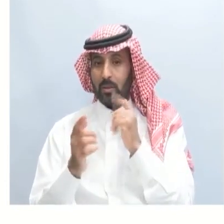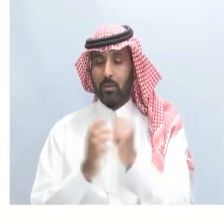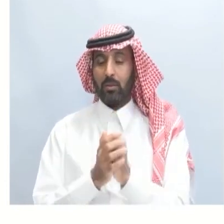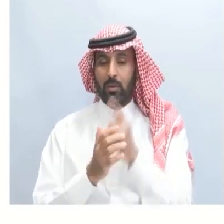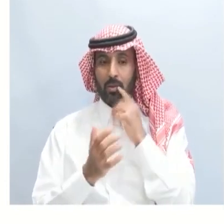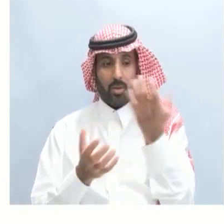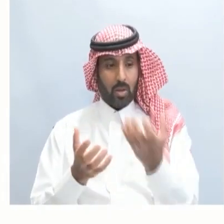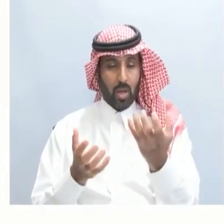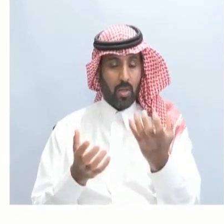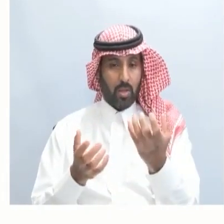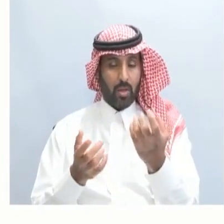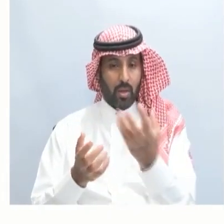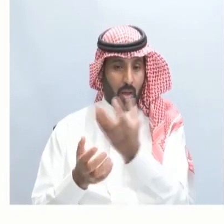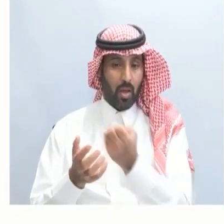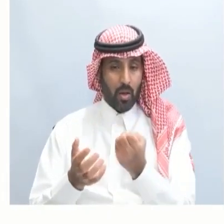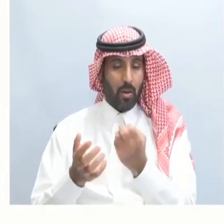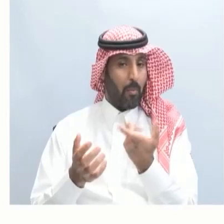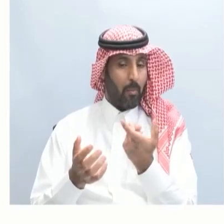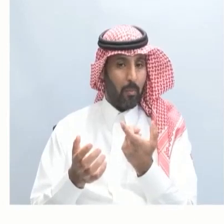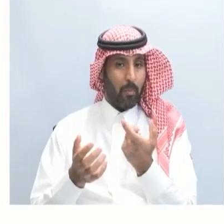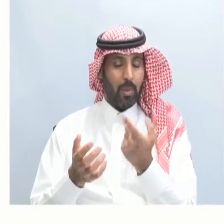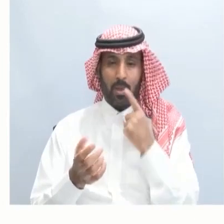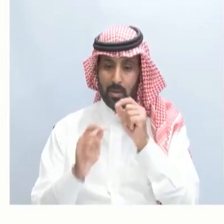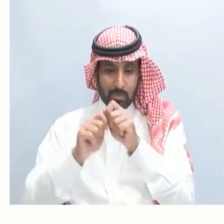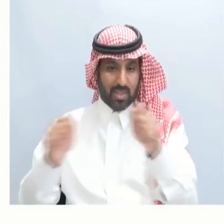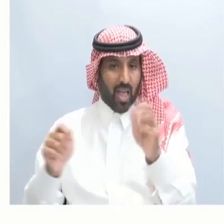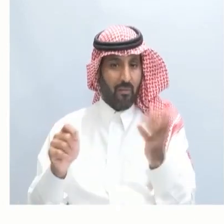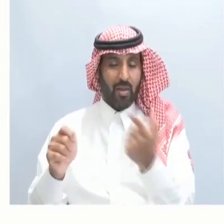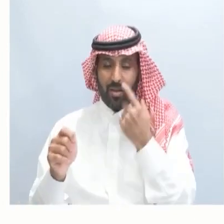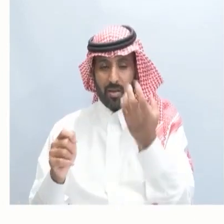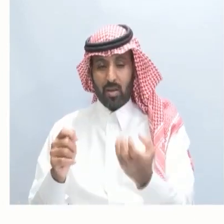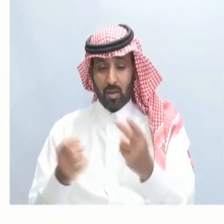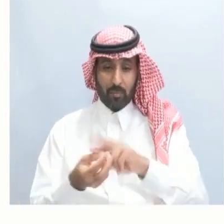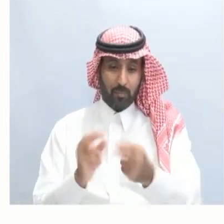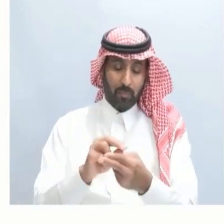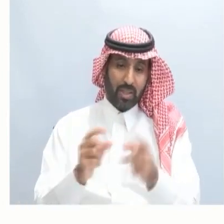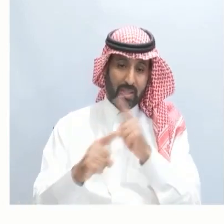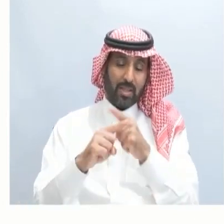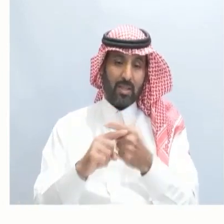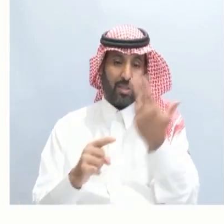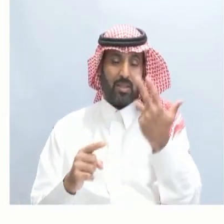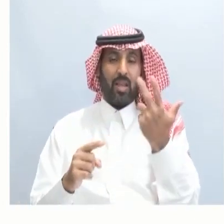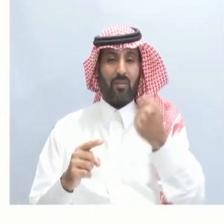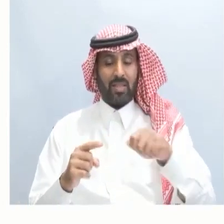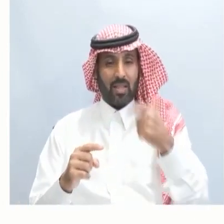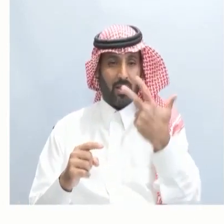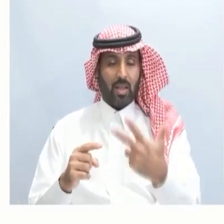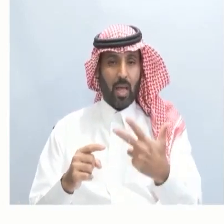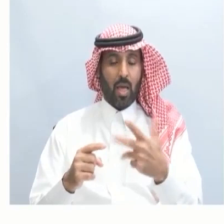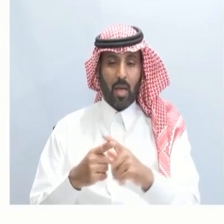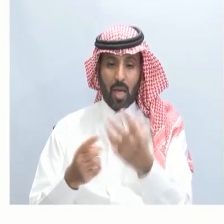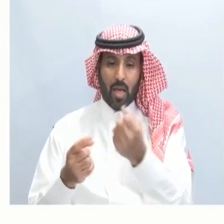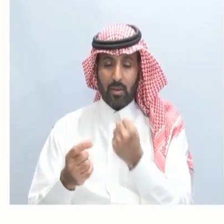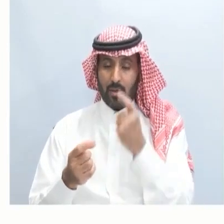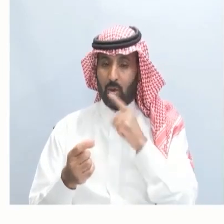للكتله حتى احصل على من حتى احصل على المسافه هذه الكتله بعد التحويل مضروبه في 9.8 فحصلت على القوه